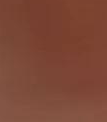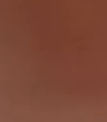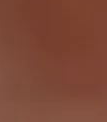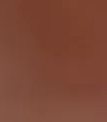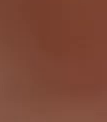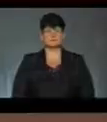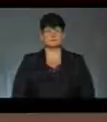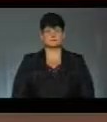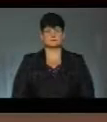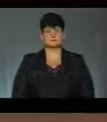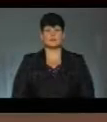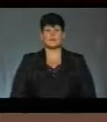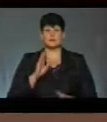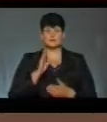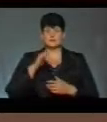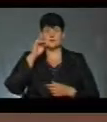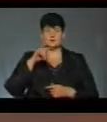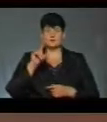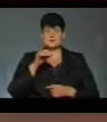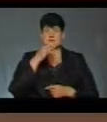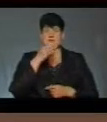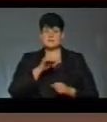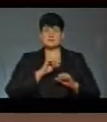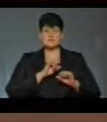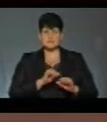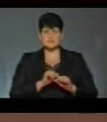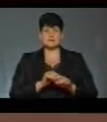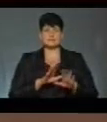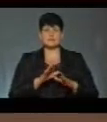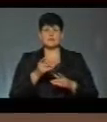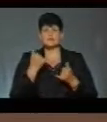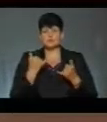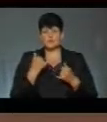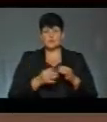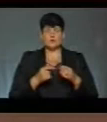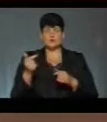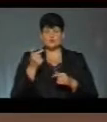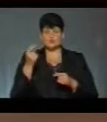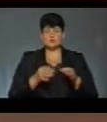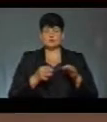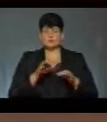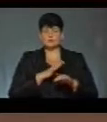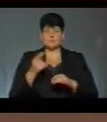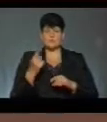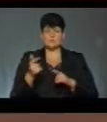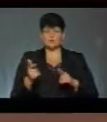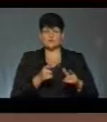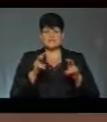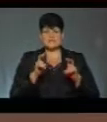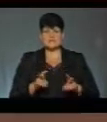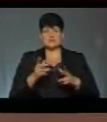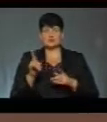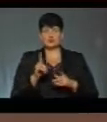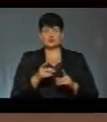Тернополі, буде відомо в понеділок, повідомив захисник позивача Павло Варода. Сьогодні у господарському суді відбулося перше підготовче судове засідання